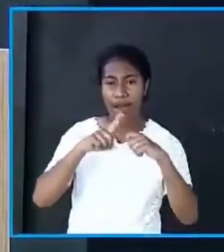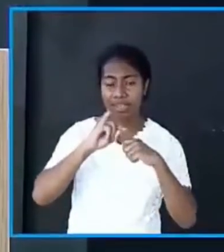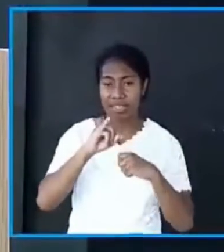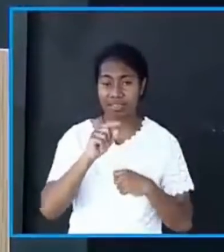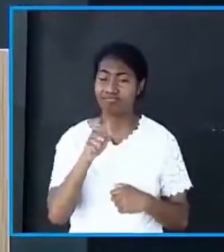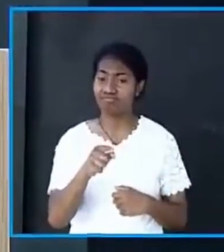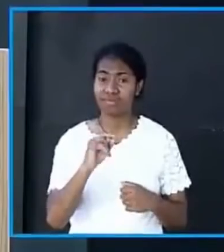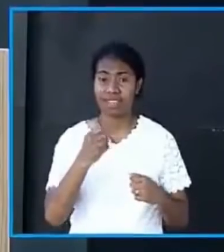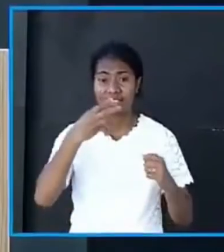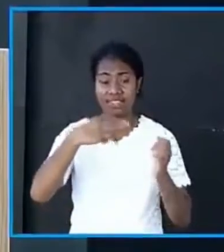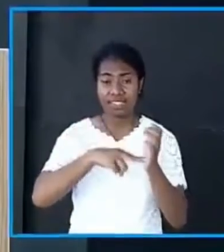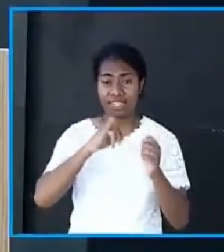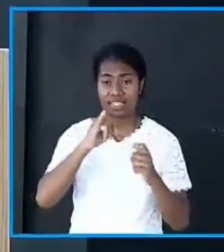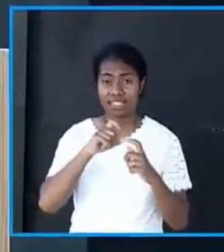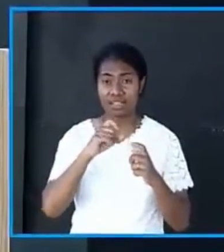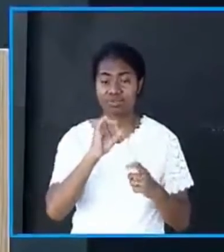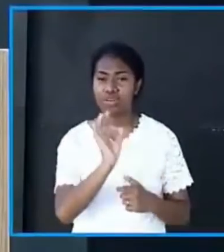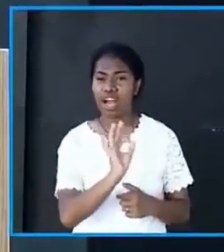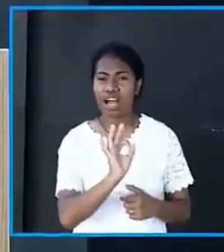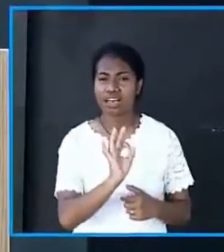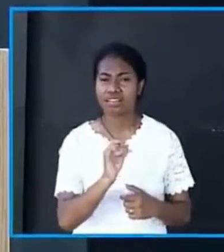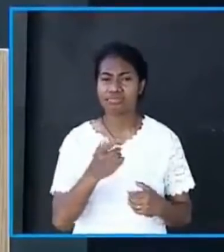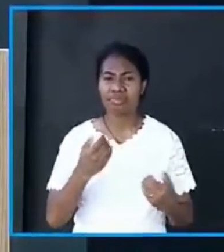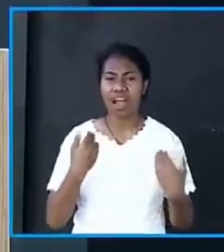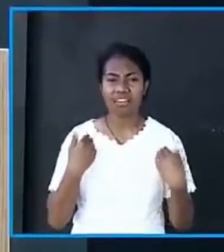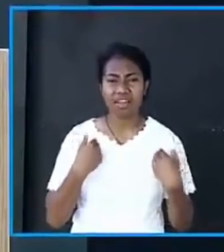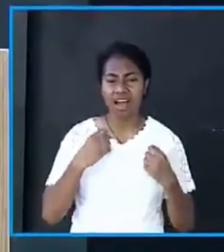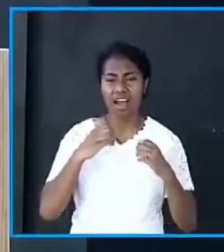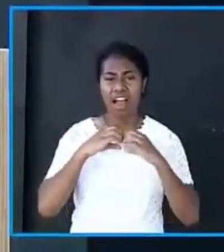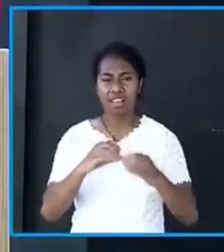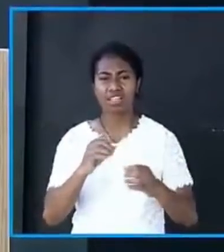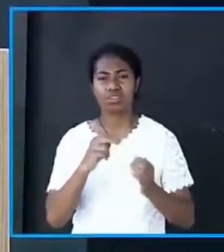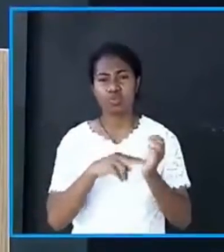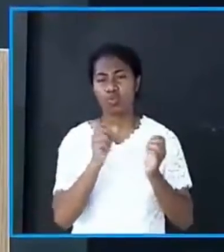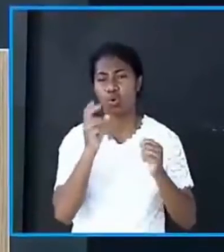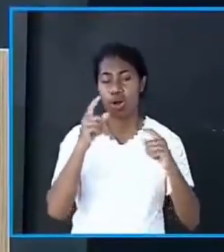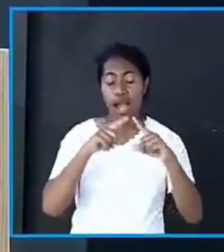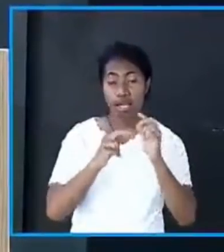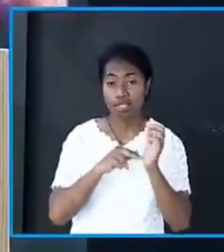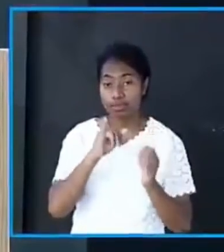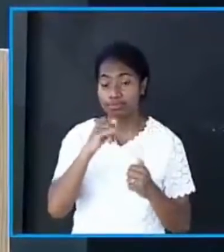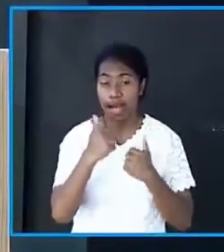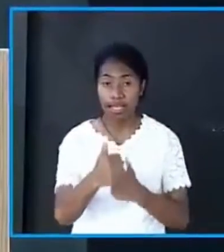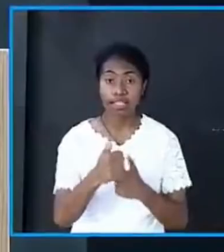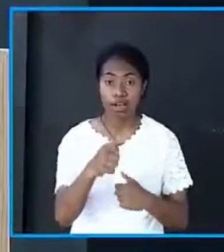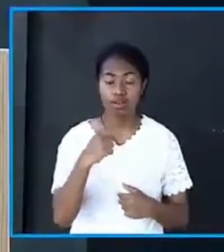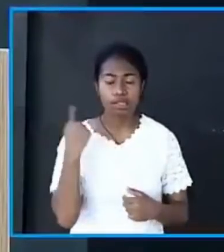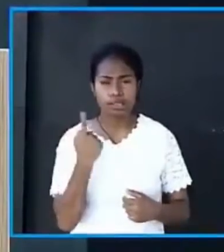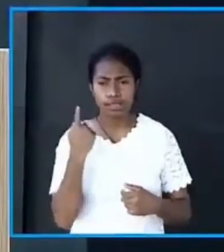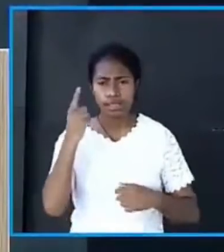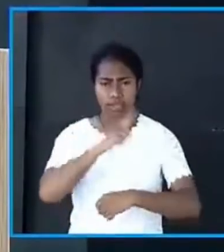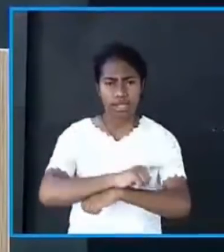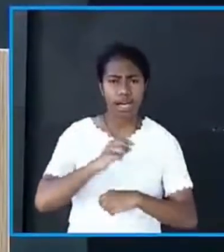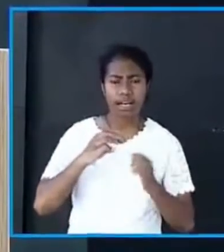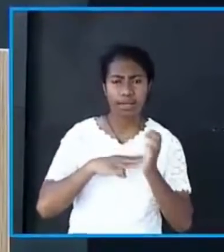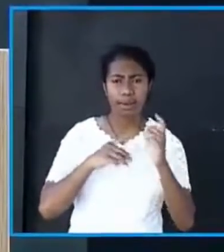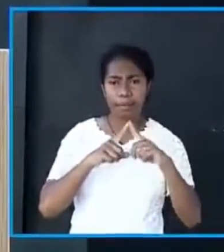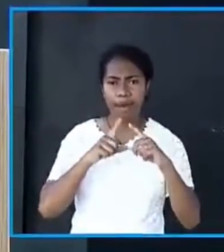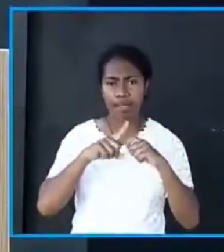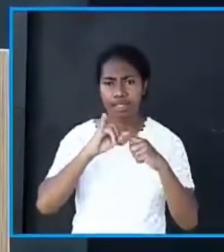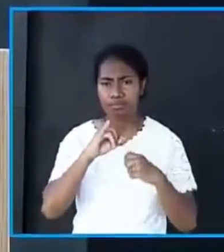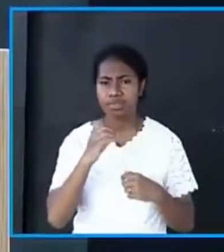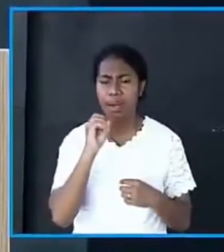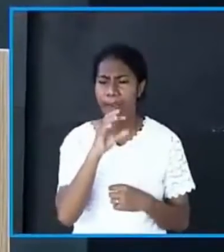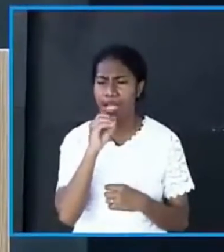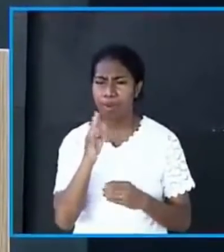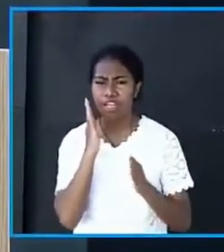jenis seperti itu tidak akan hadir murahnya tidak akan main jikalau dia mati luar cuci maki orang di Facebook